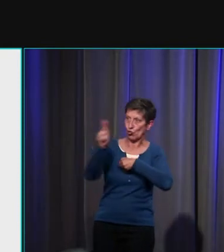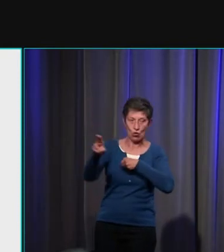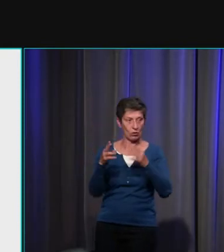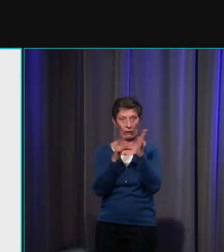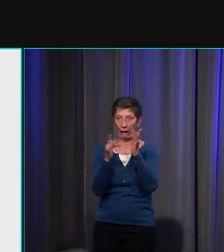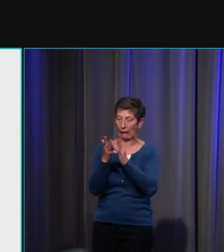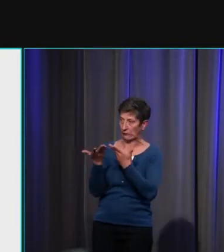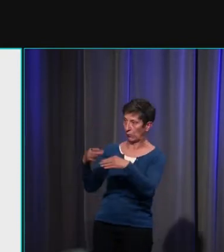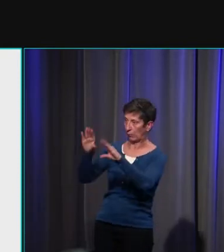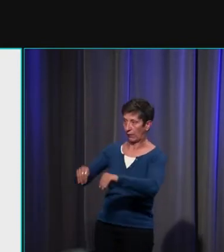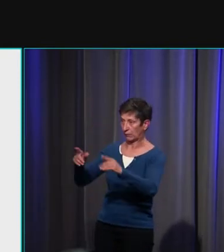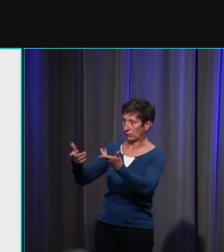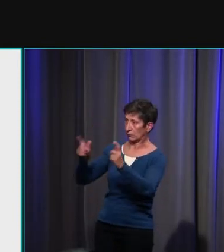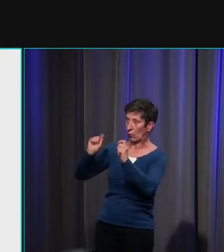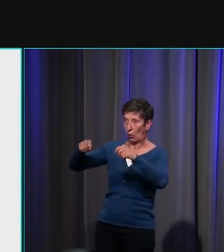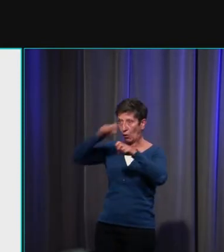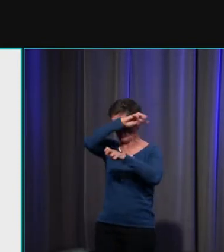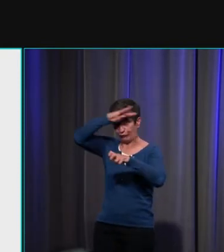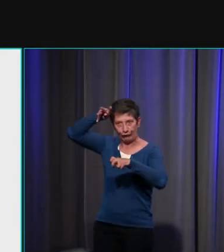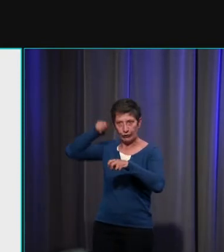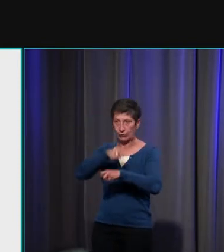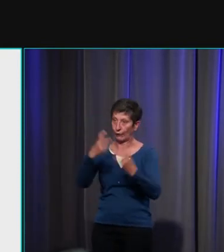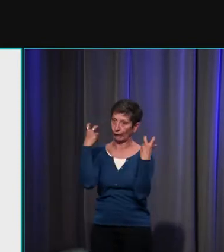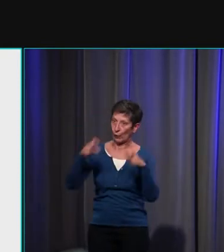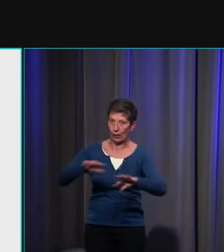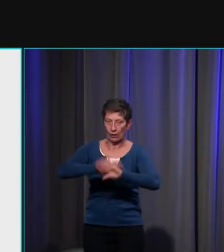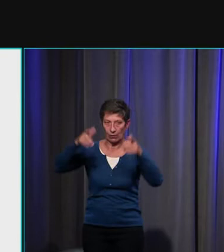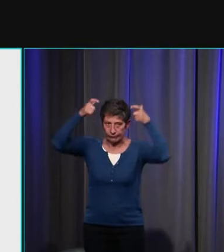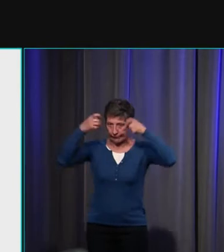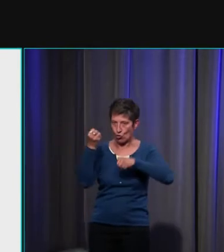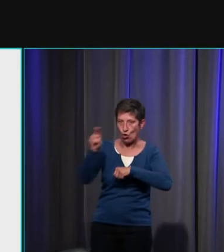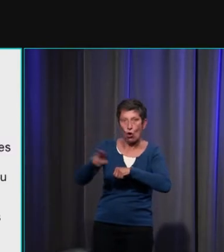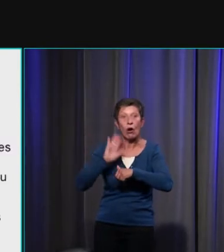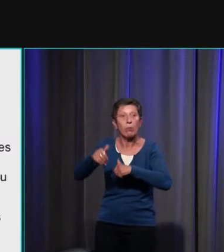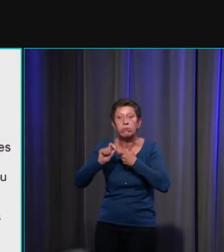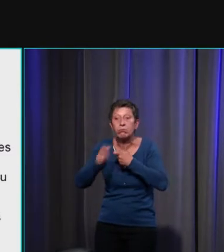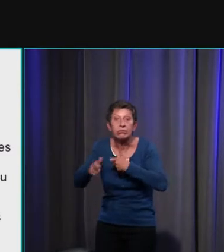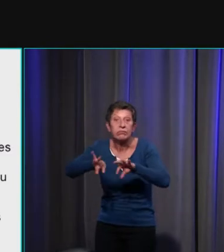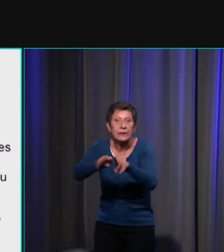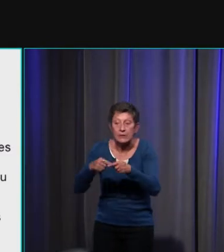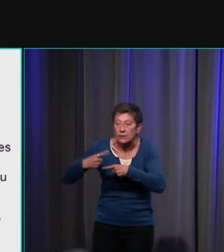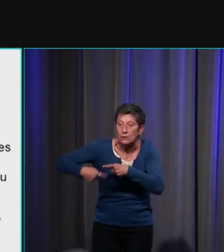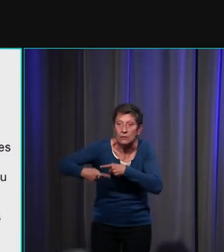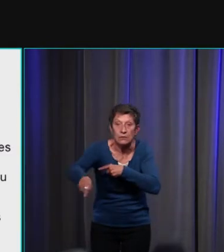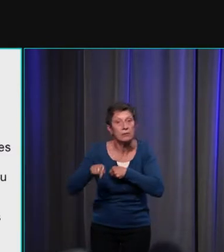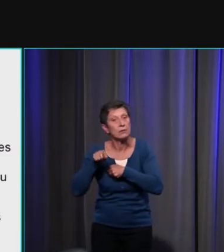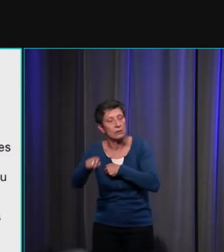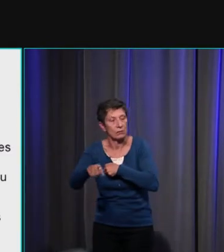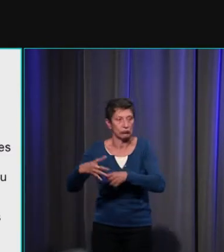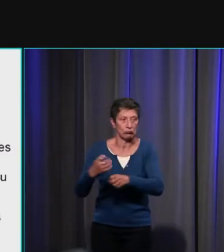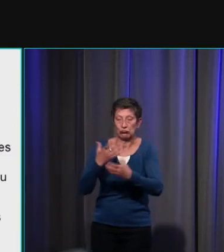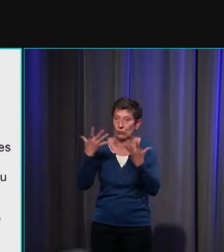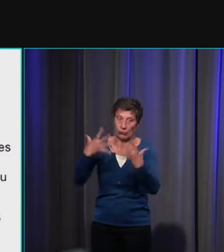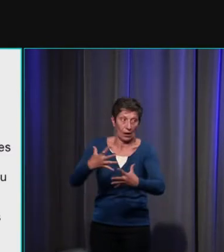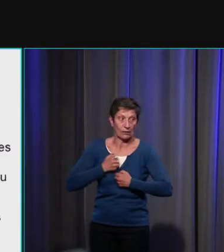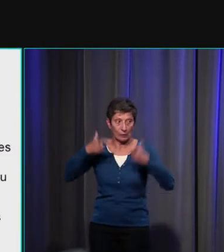été couronné des piles mais ensuite il y aura ses descendants qui porteront la corne voilà